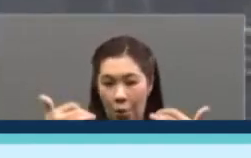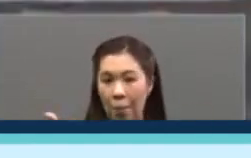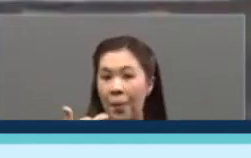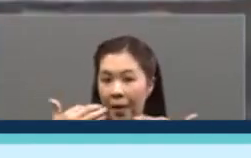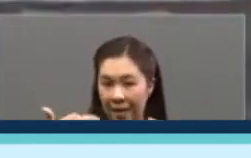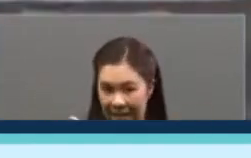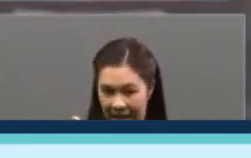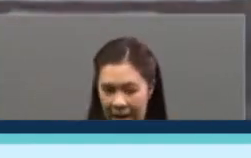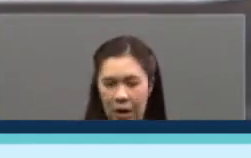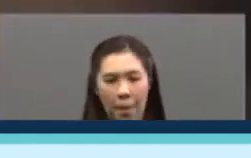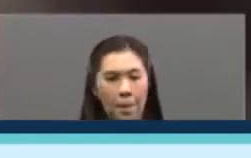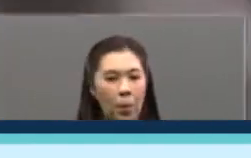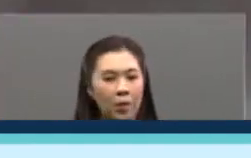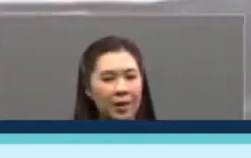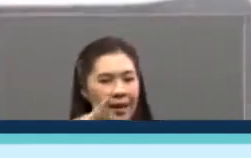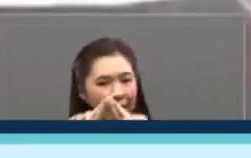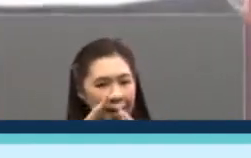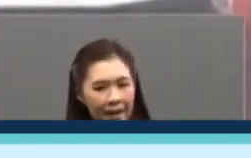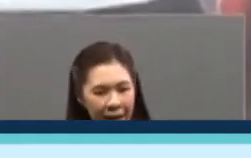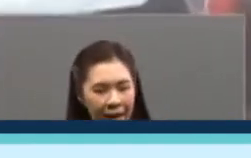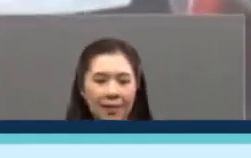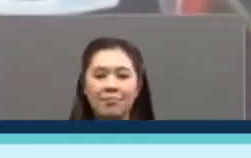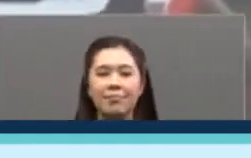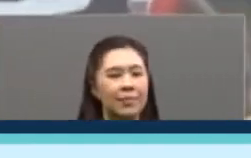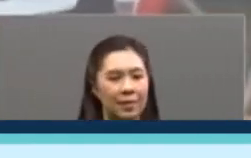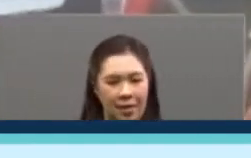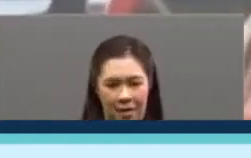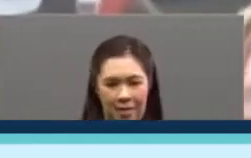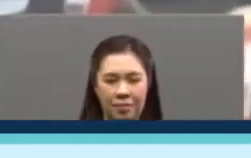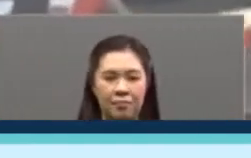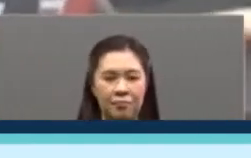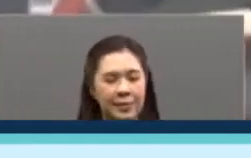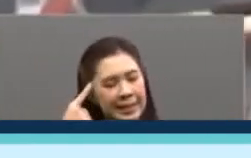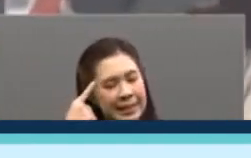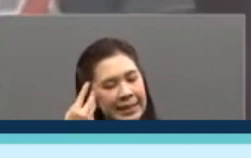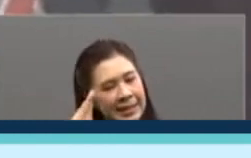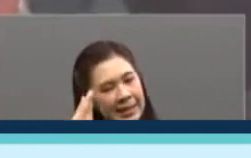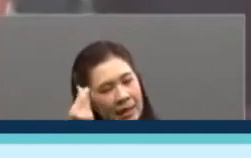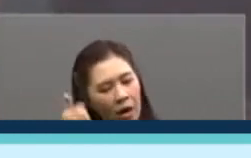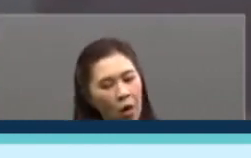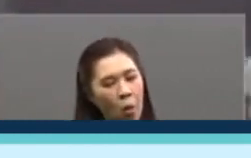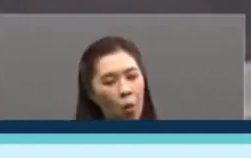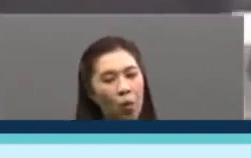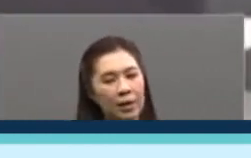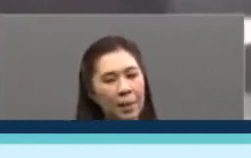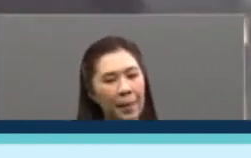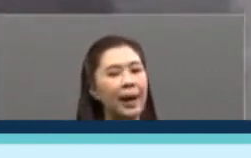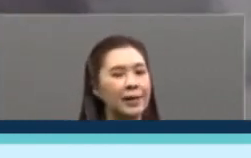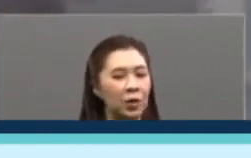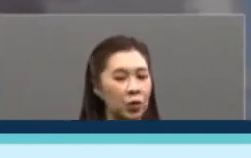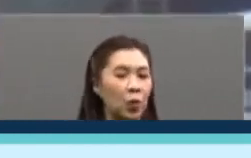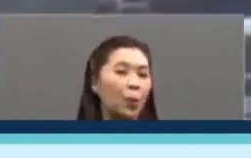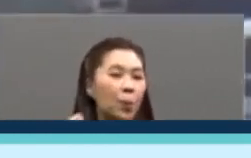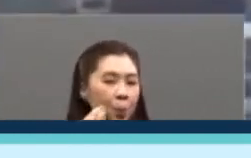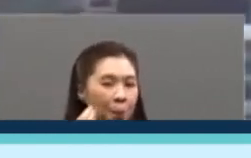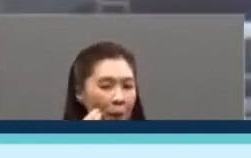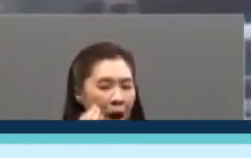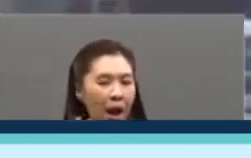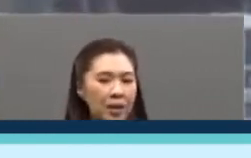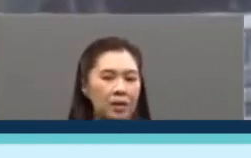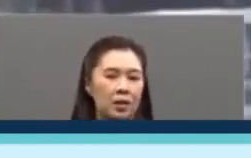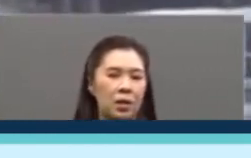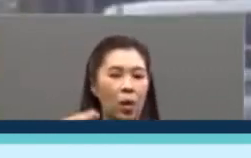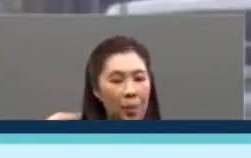นายอนุชาบุรพชัยศรีรองเลขาธิการนายกรัฐมนตรีฝ่ายการเมืองปฏิบัติหน้าที่โฆษกประจำสำนักนายกรัฐมนตรีกล่